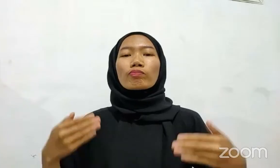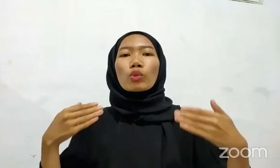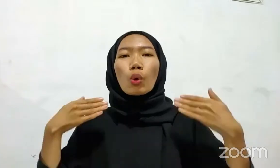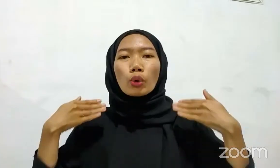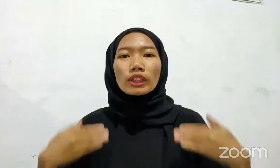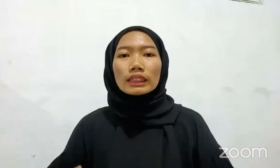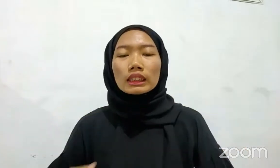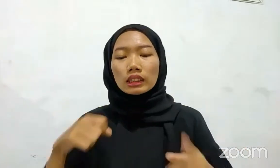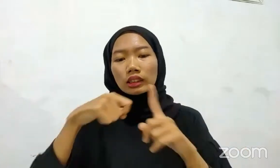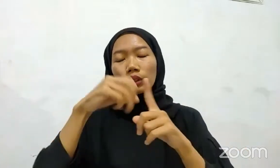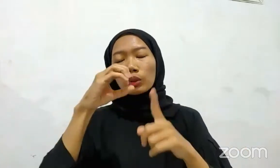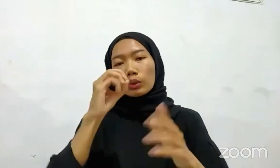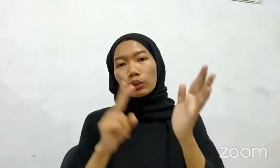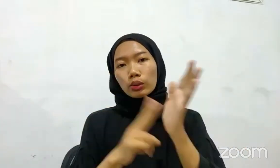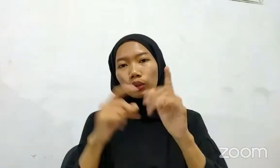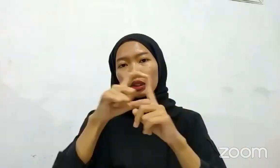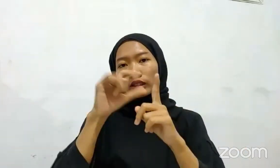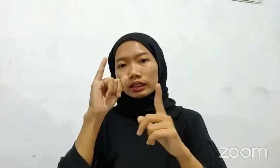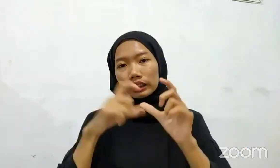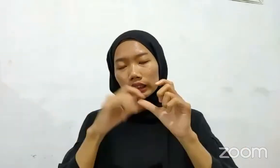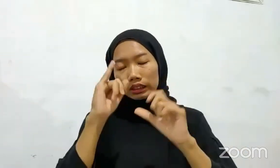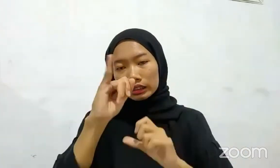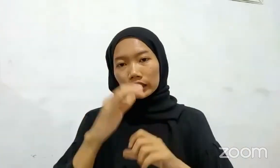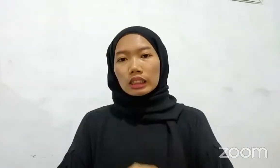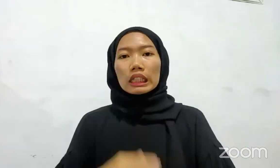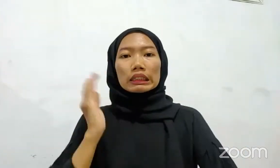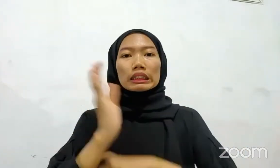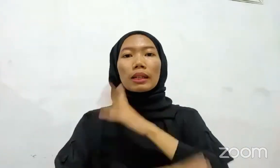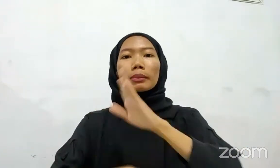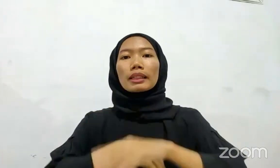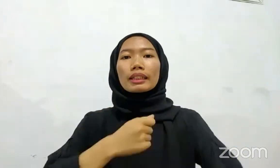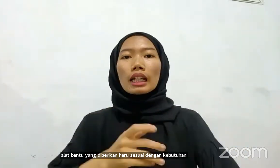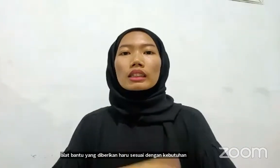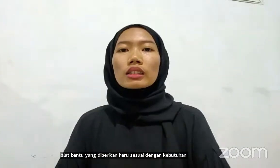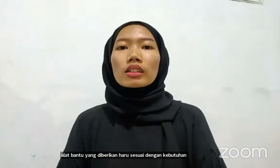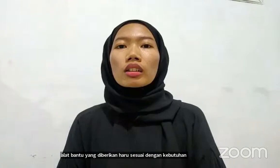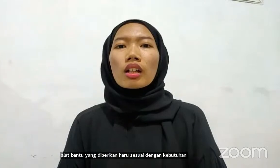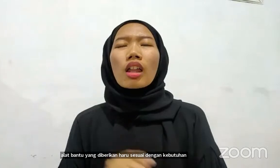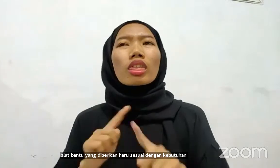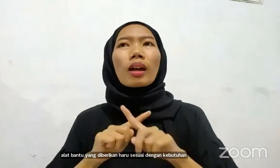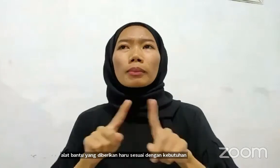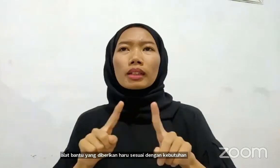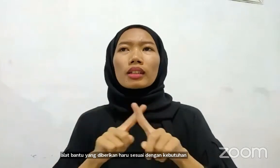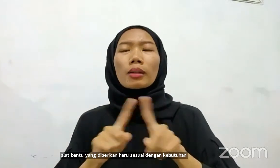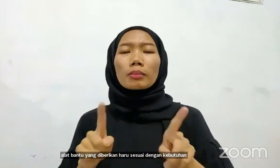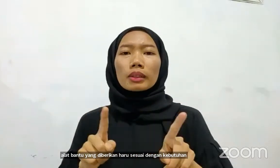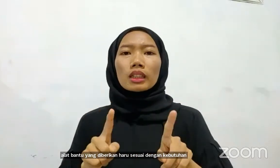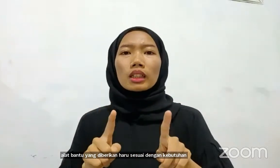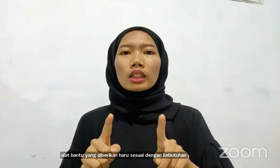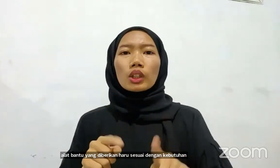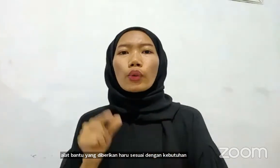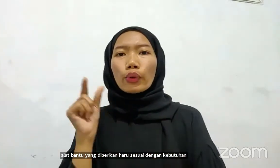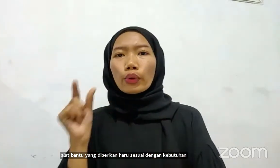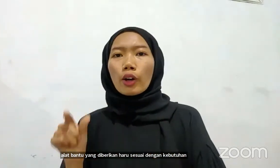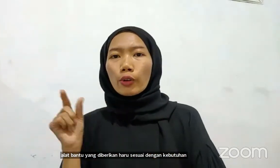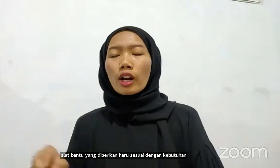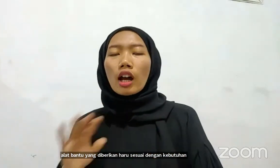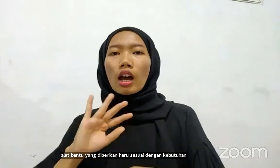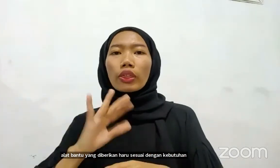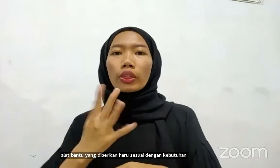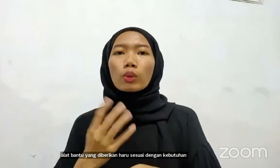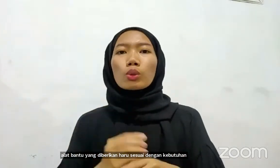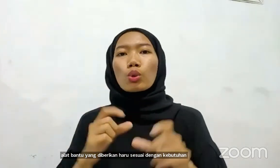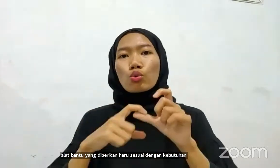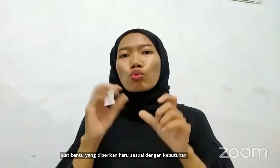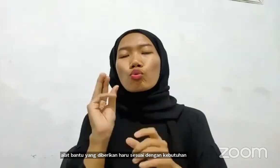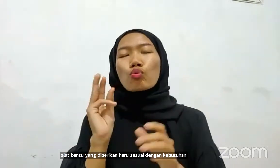mudah karena ternyata kan ada keterbatasan sumber daya di kesehatan misalnya. Bagaimana dokter rehab medik